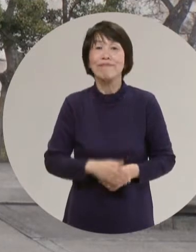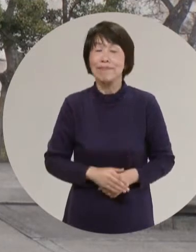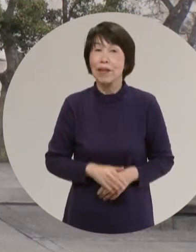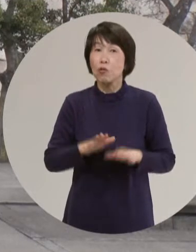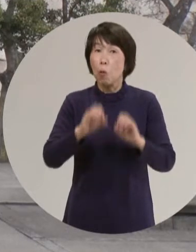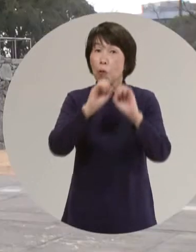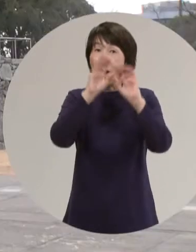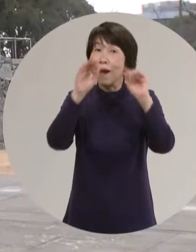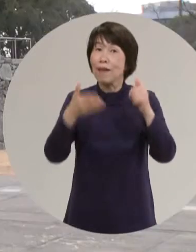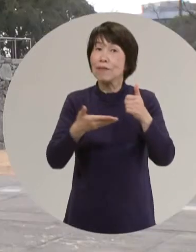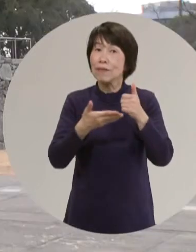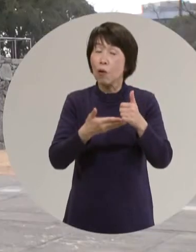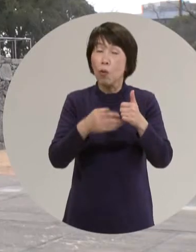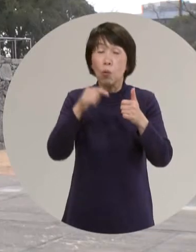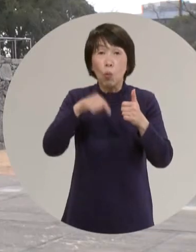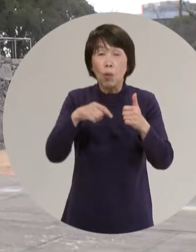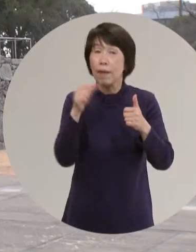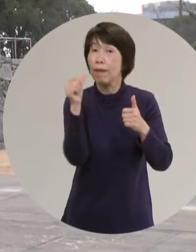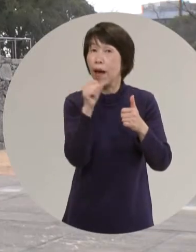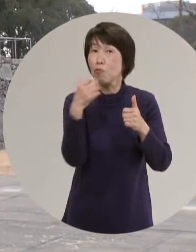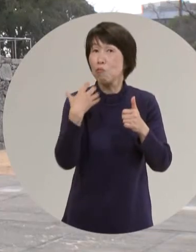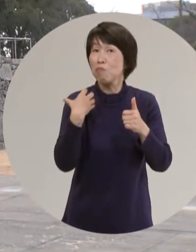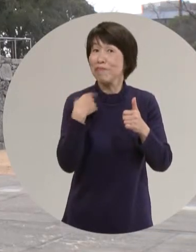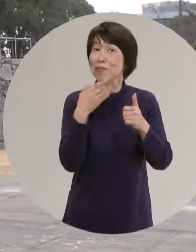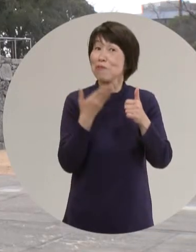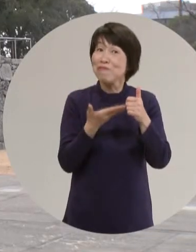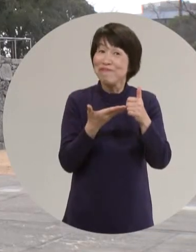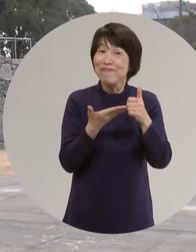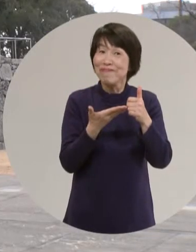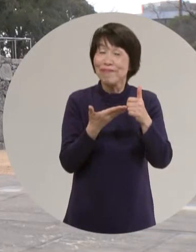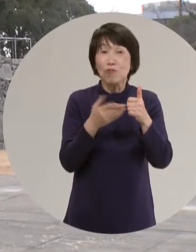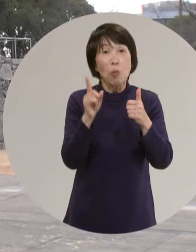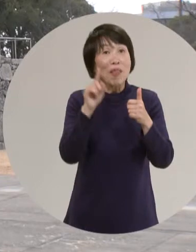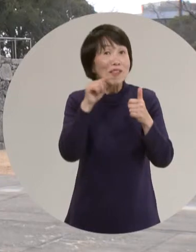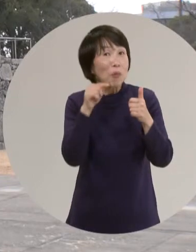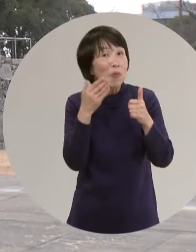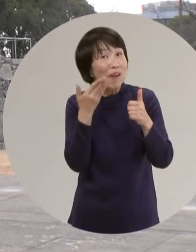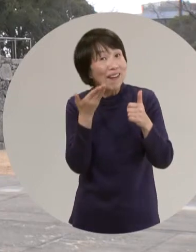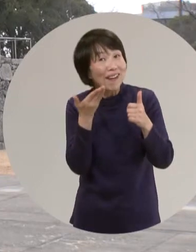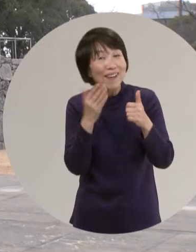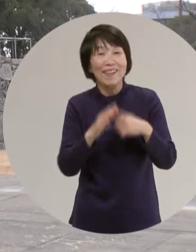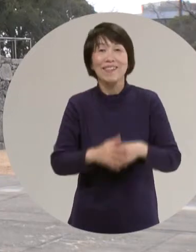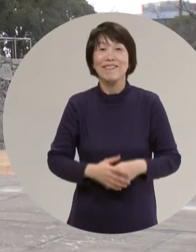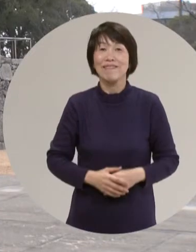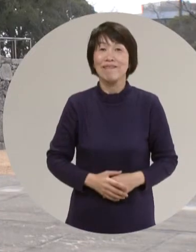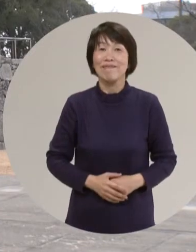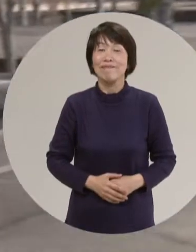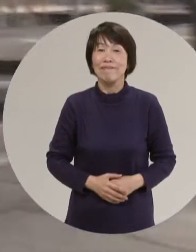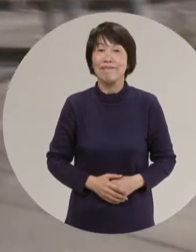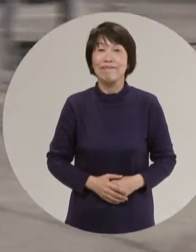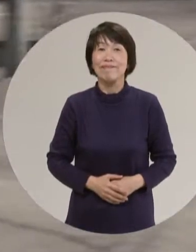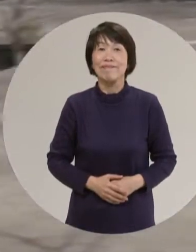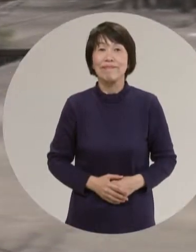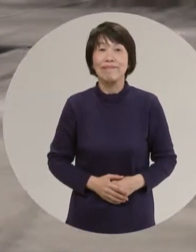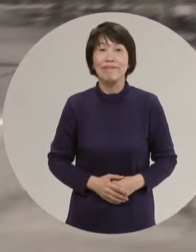輝きさんはこちらでガイドをされている方、どんな方なんでしょうか。